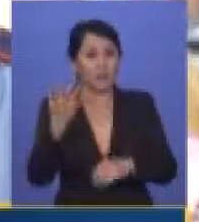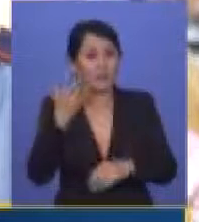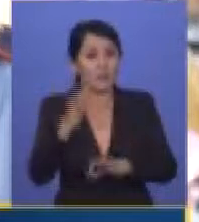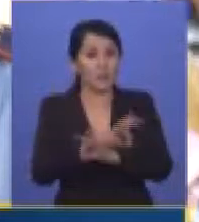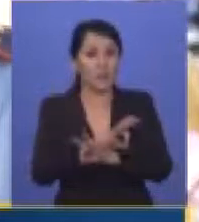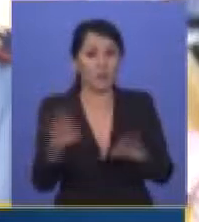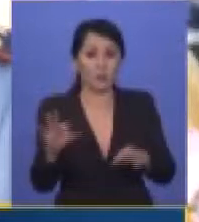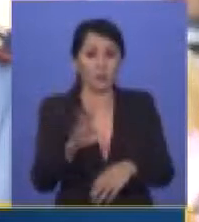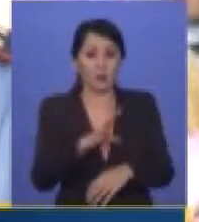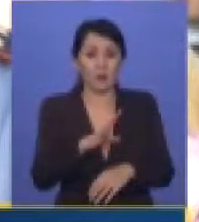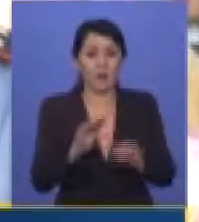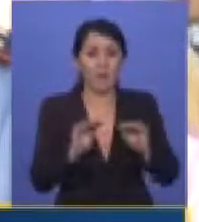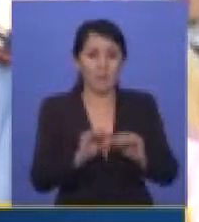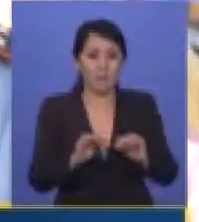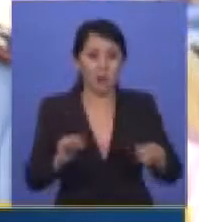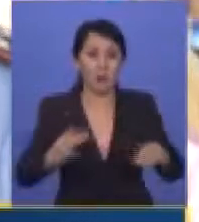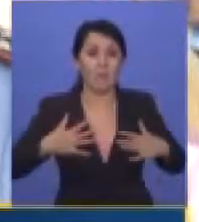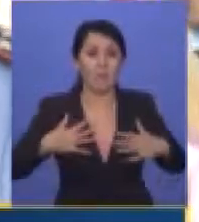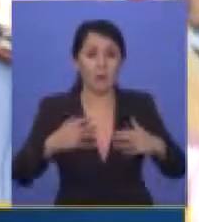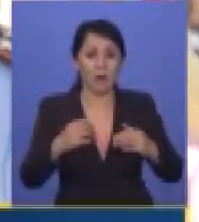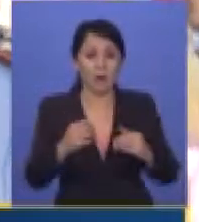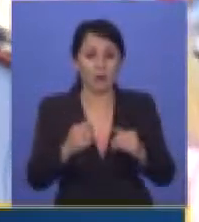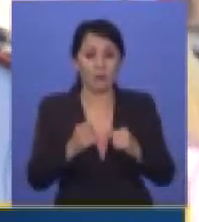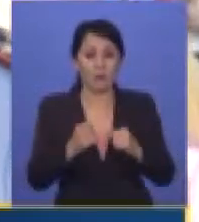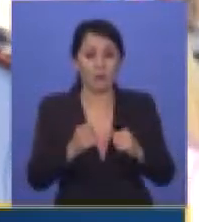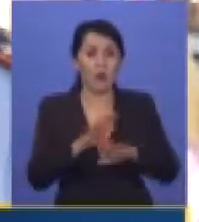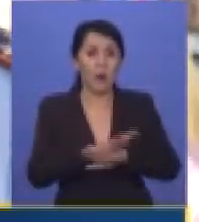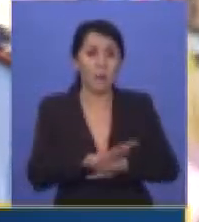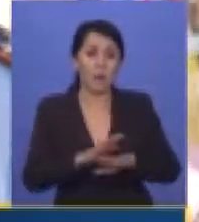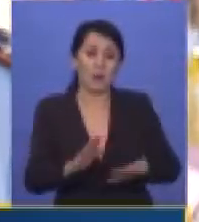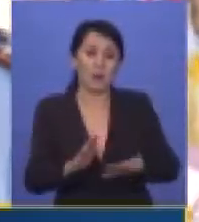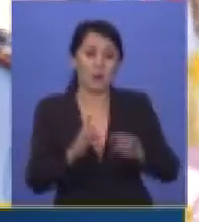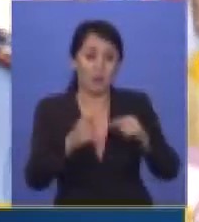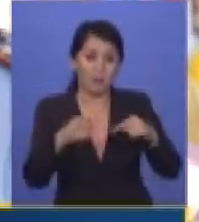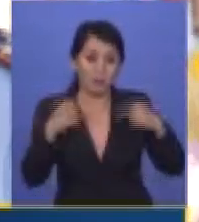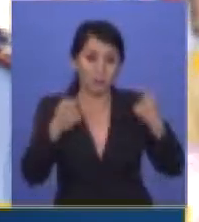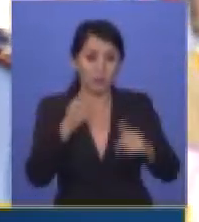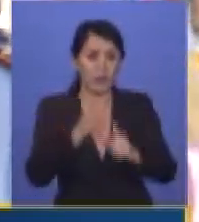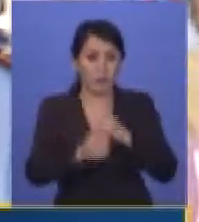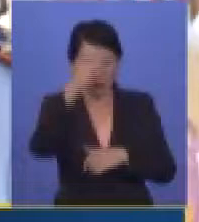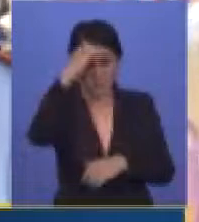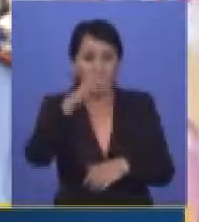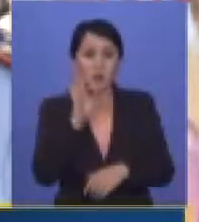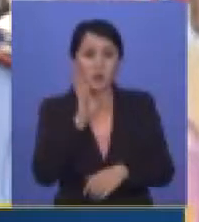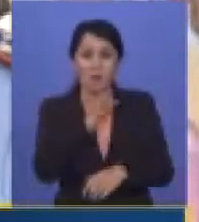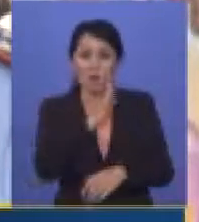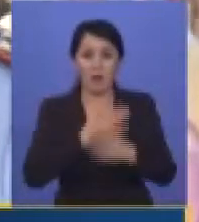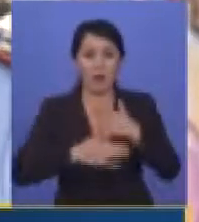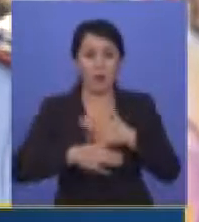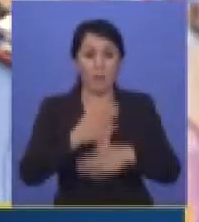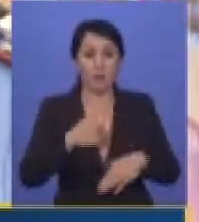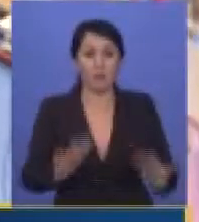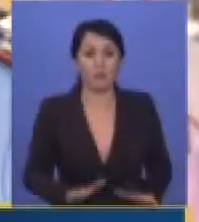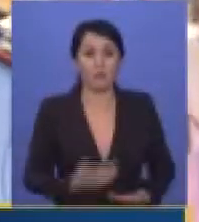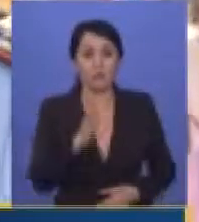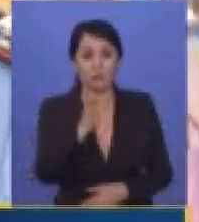жақсылық болсын. Балалары бәрі аман болып, баласының жүздерінен күлкі кетпей, әрбір ата-ананы қуанта берсін. Өмірдің